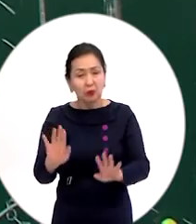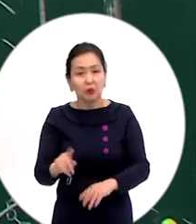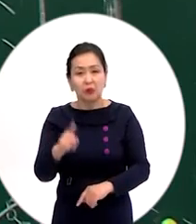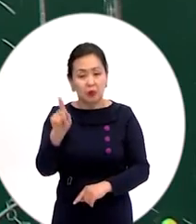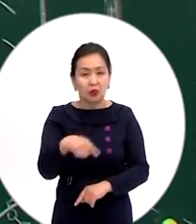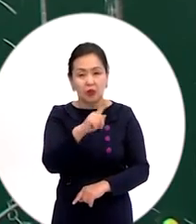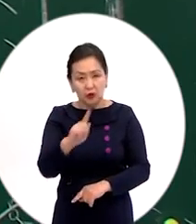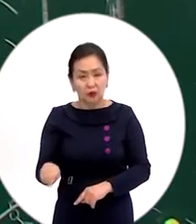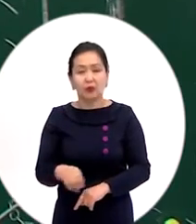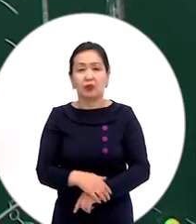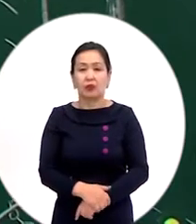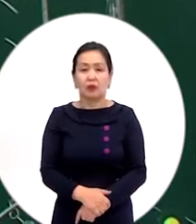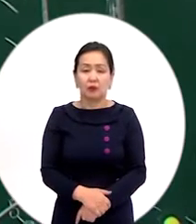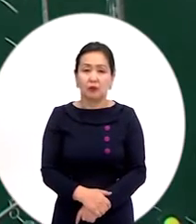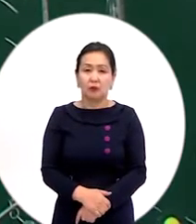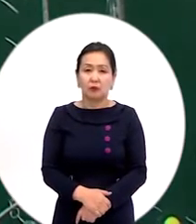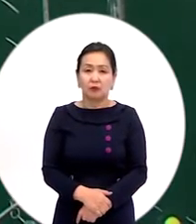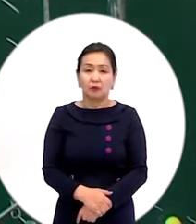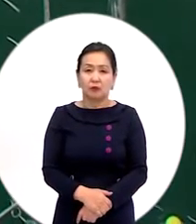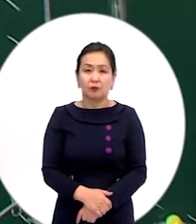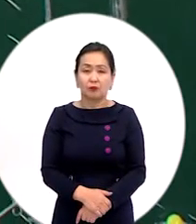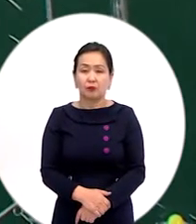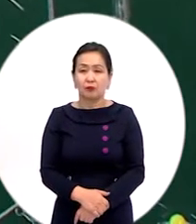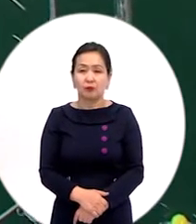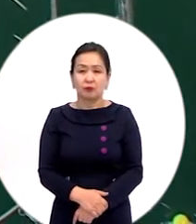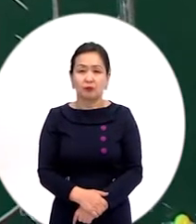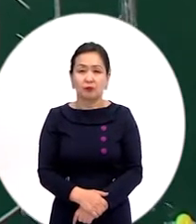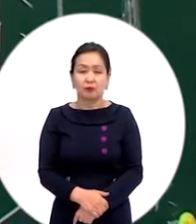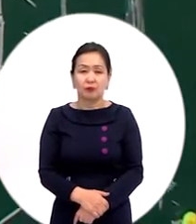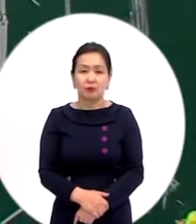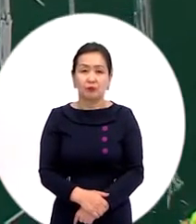Болохгүй. За, сайн байна. Болохгүй.